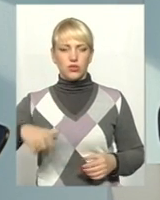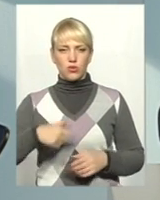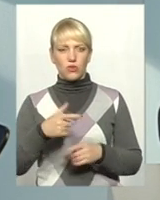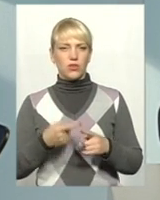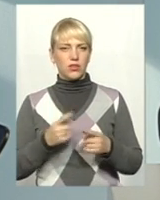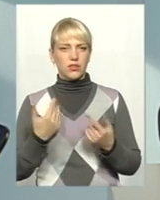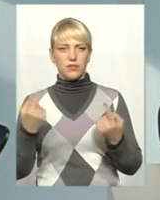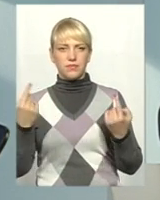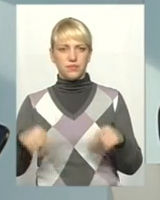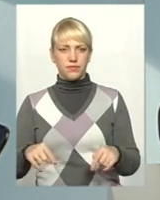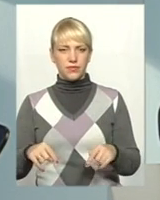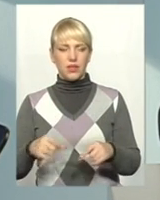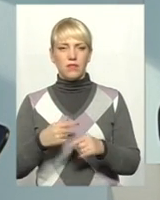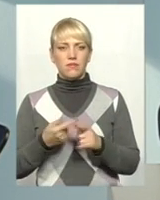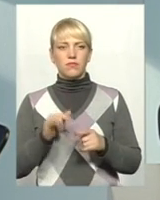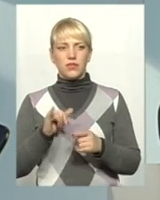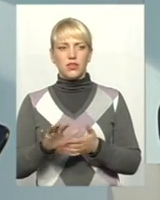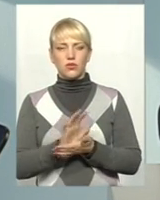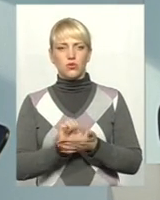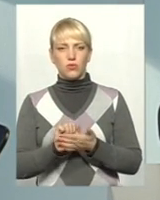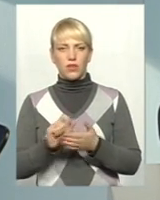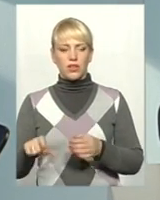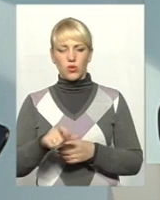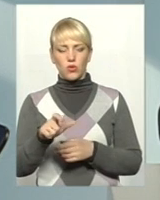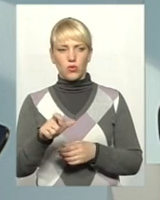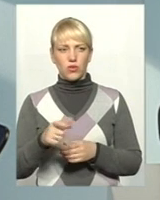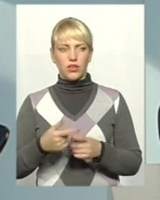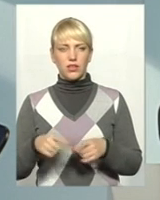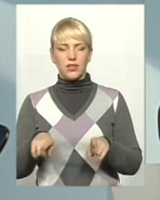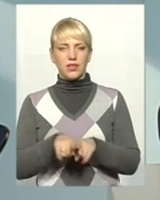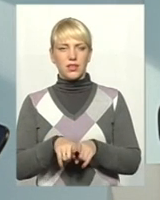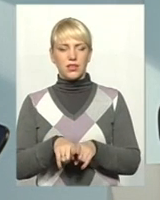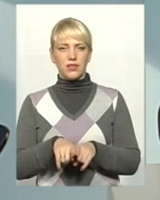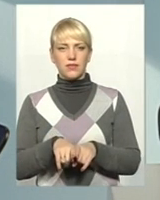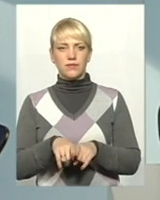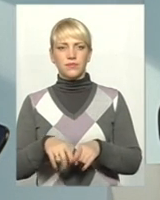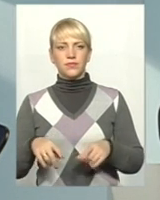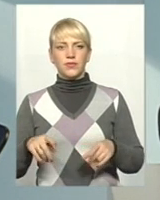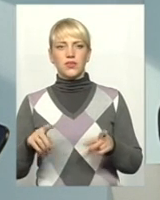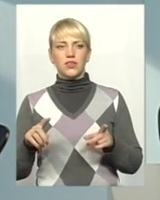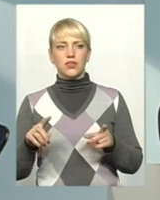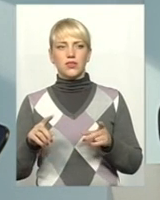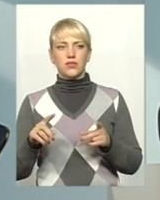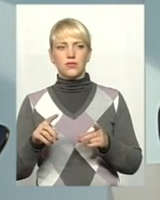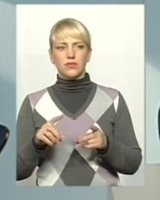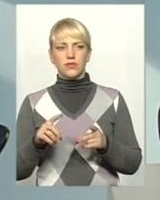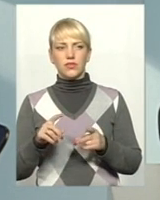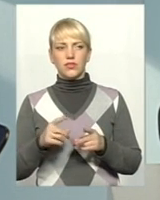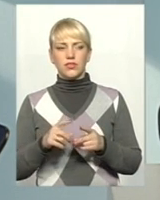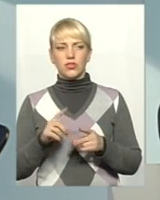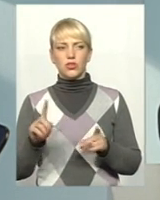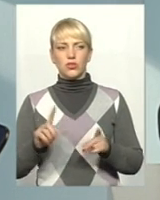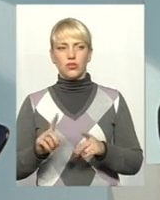межі. Тому що руйнування доріг стали настільки критичними і настільки вони загрожують нормальній експлуатації наших